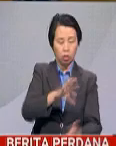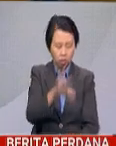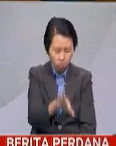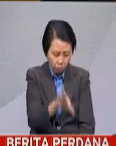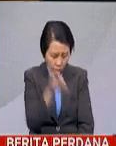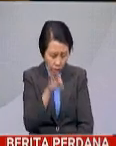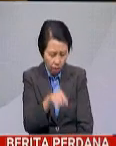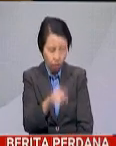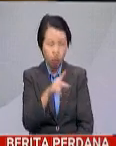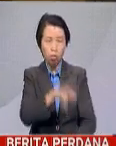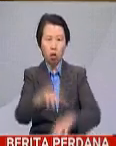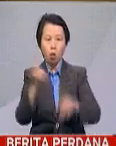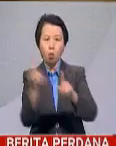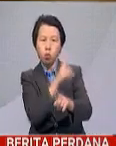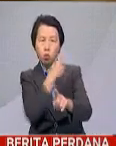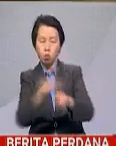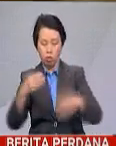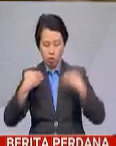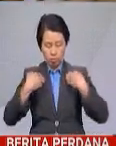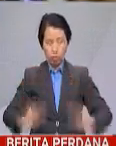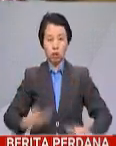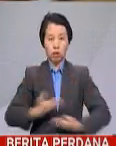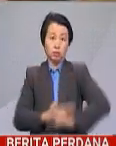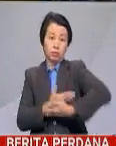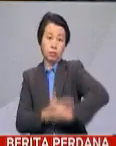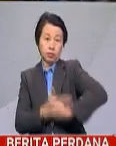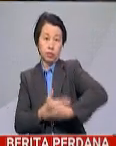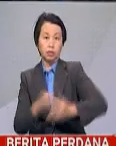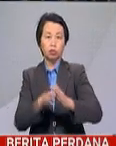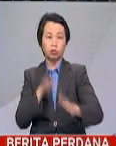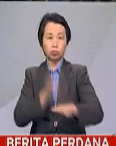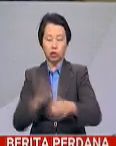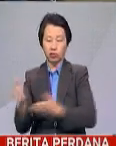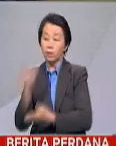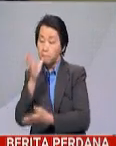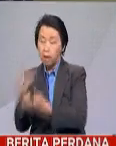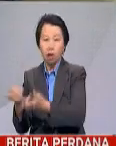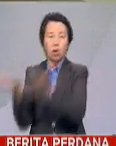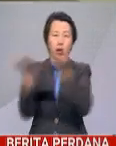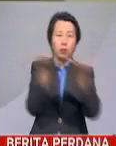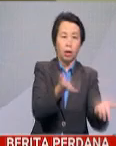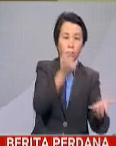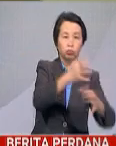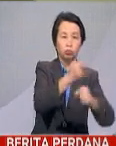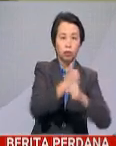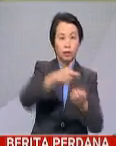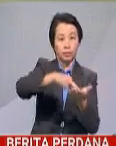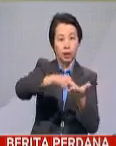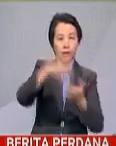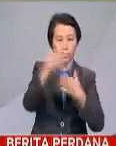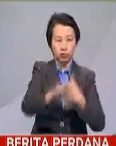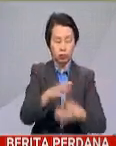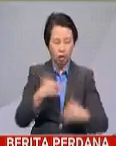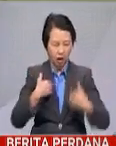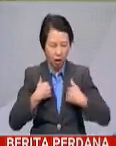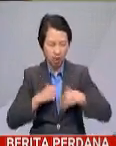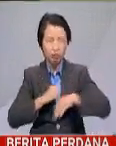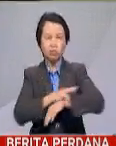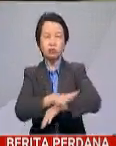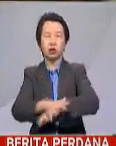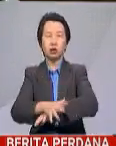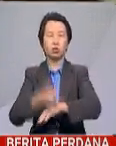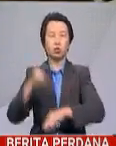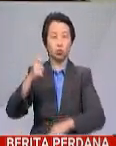menemukan kesan penderaan pada badan kanak-kanak itu ketika dibawa oleh ibunya untuk mendapatkan rawatan setelah mengalami jangkitan